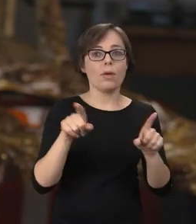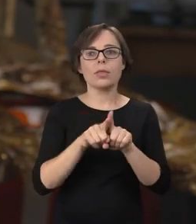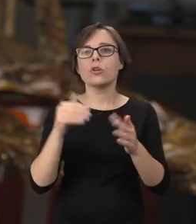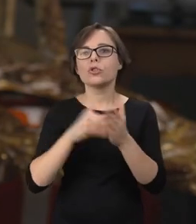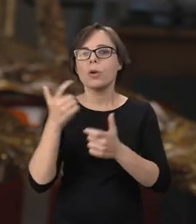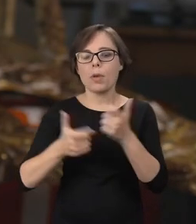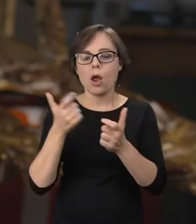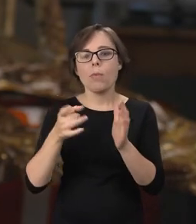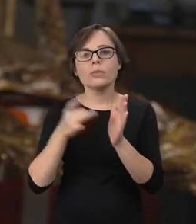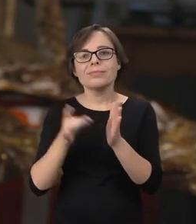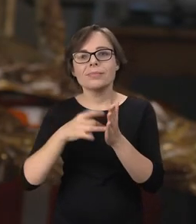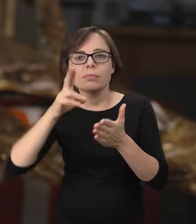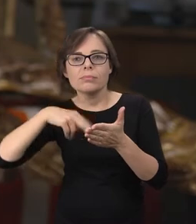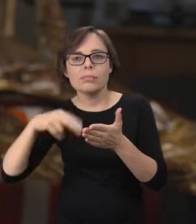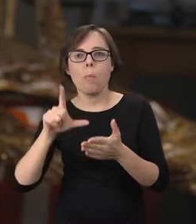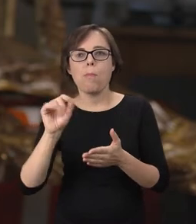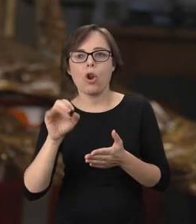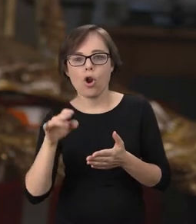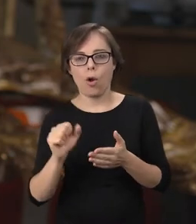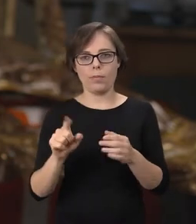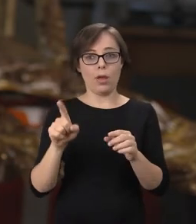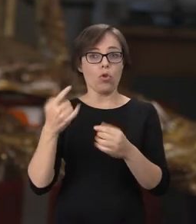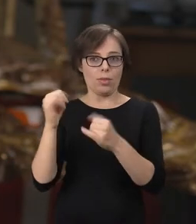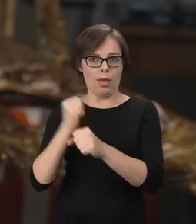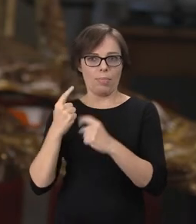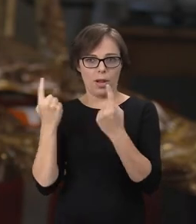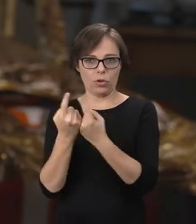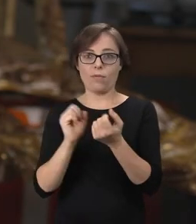która jest robiona w innej pracowni. Są obiekty,